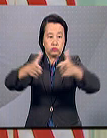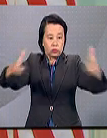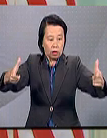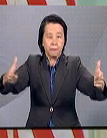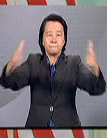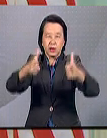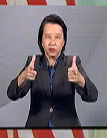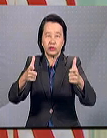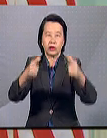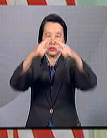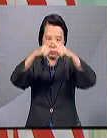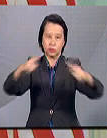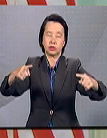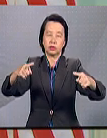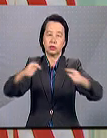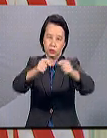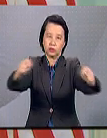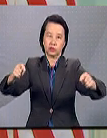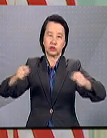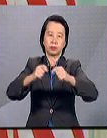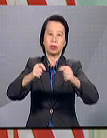ataupun saiz ruang